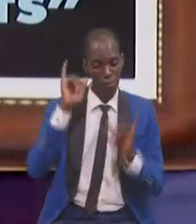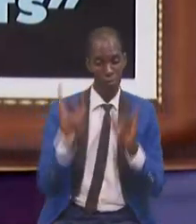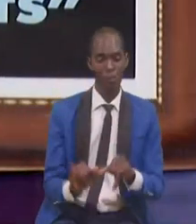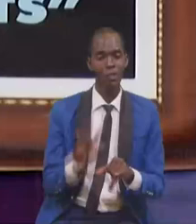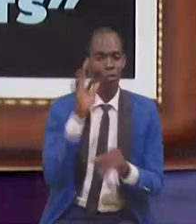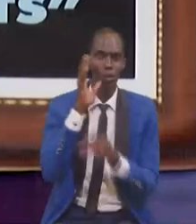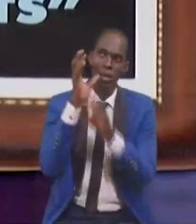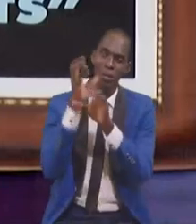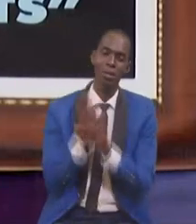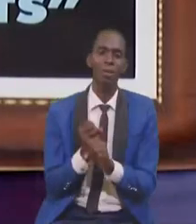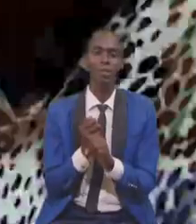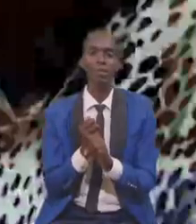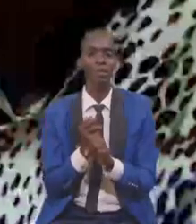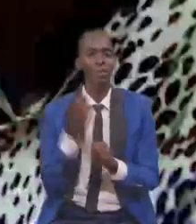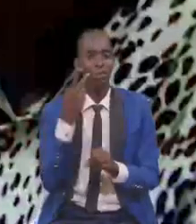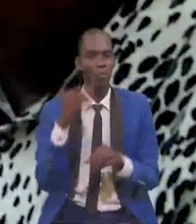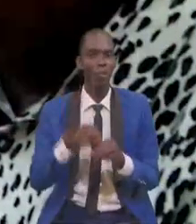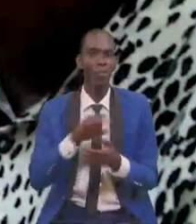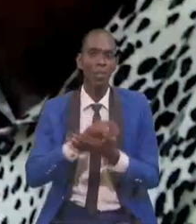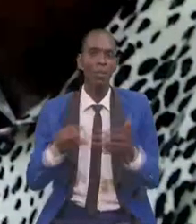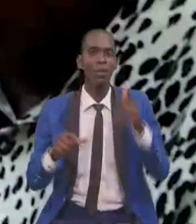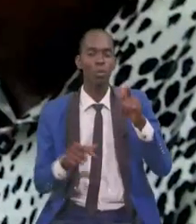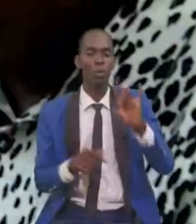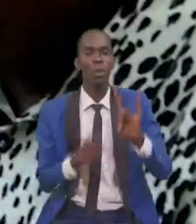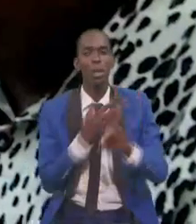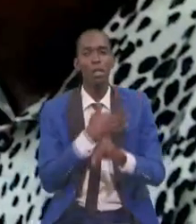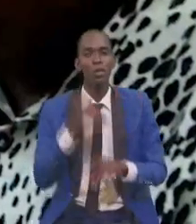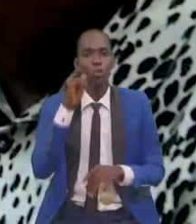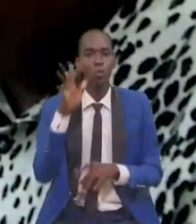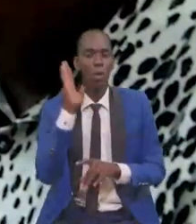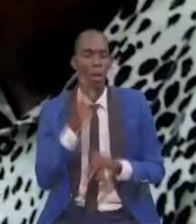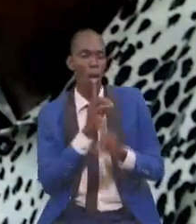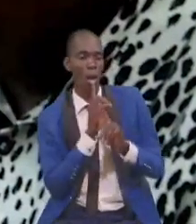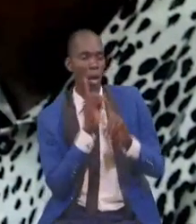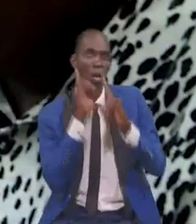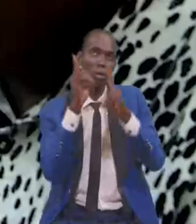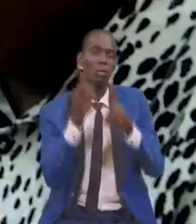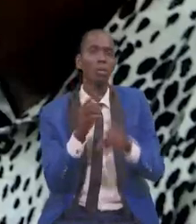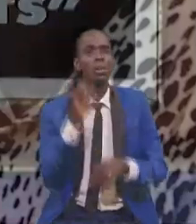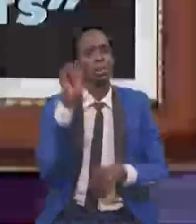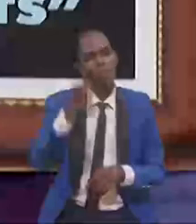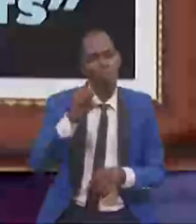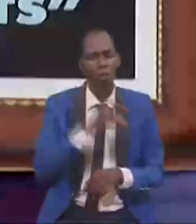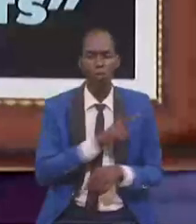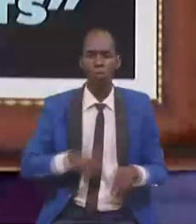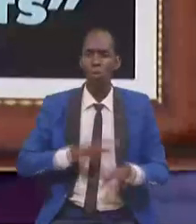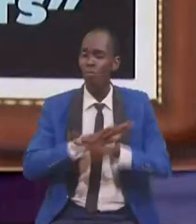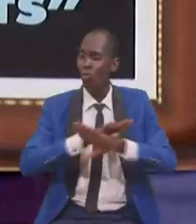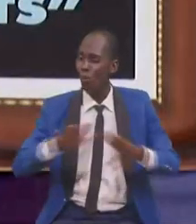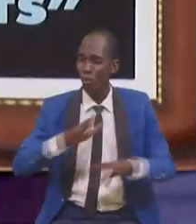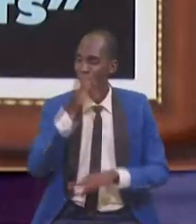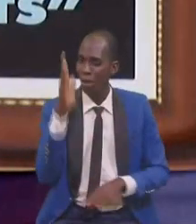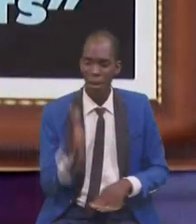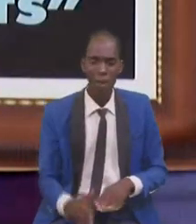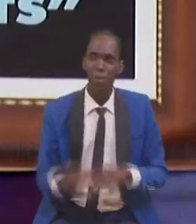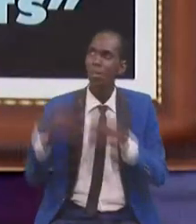vous aurez la chose. Voilà le verset 28. Oui, Seigneur. Faut jamais